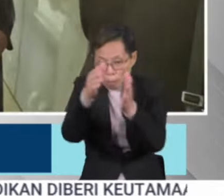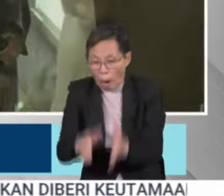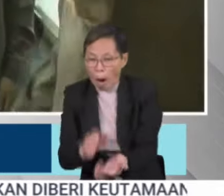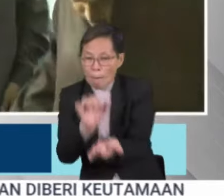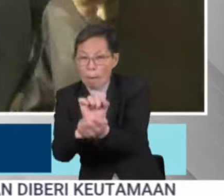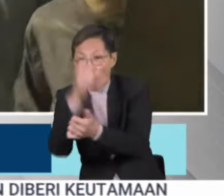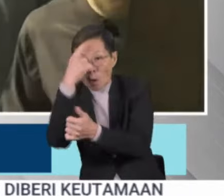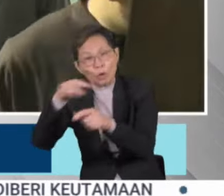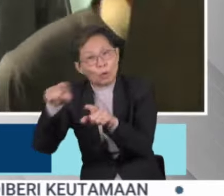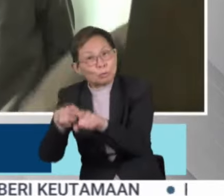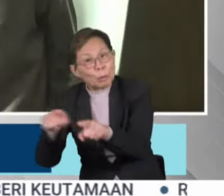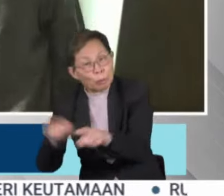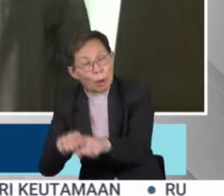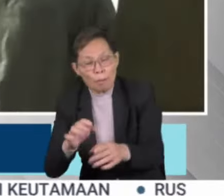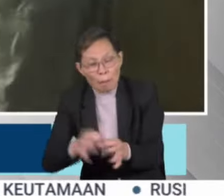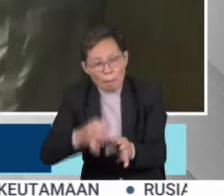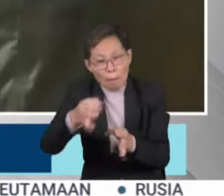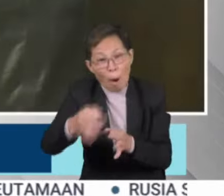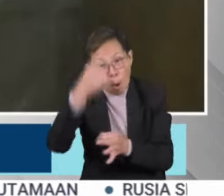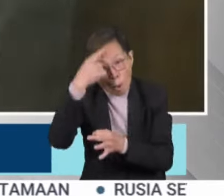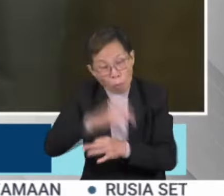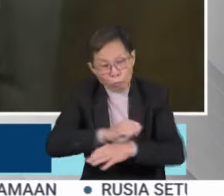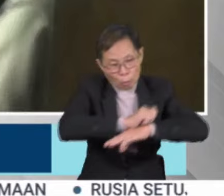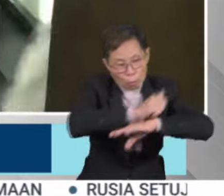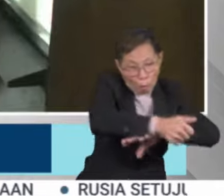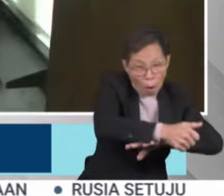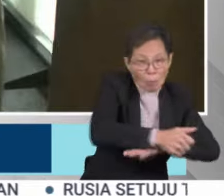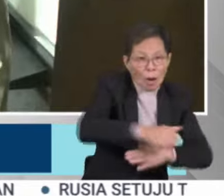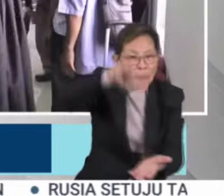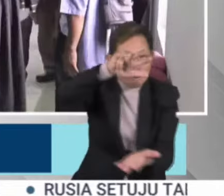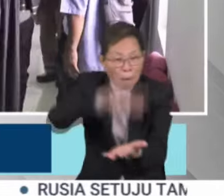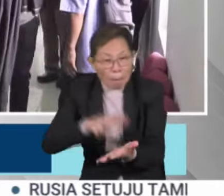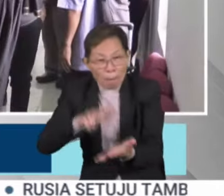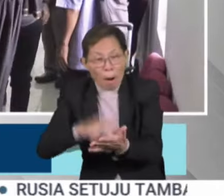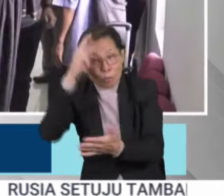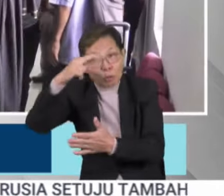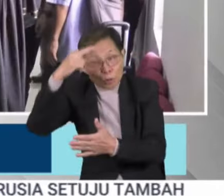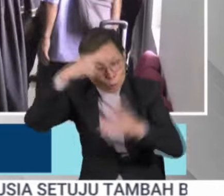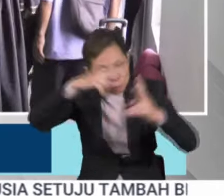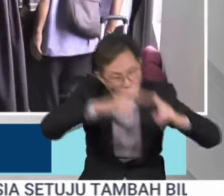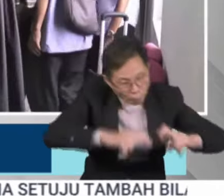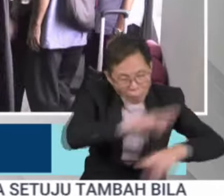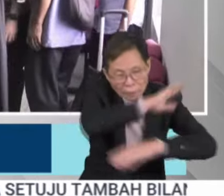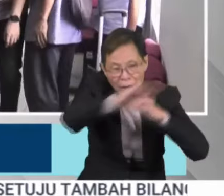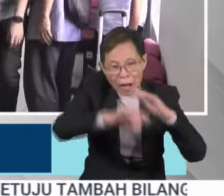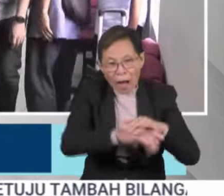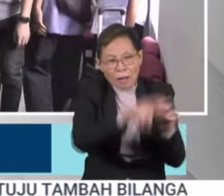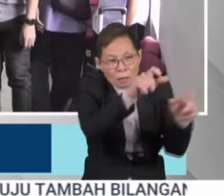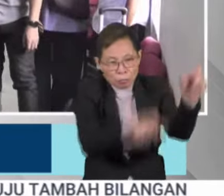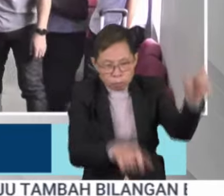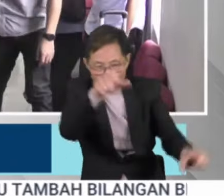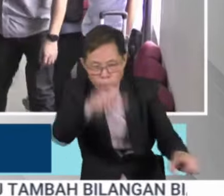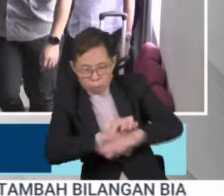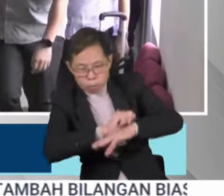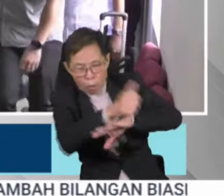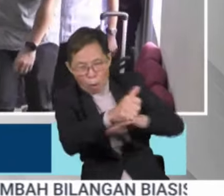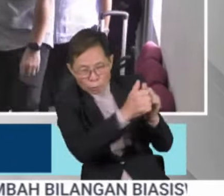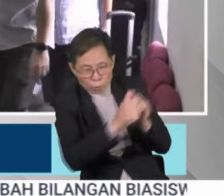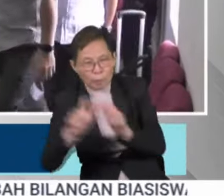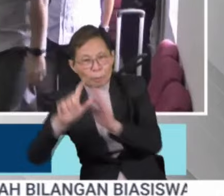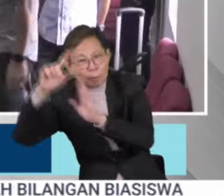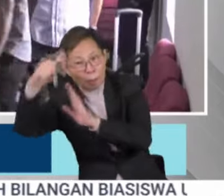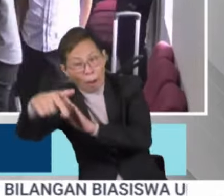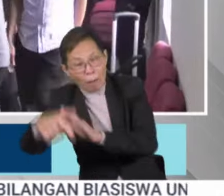direman bagi kes sama. Penangguhan bagi membolehkan pendakwaan menentukan fakta siasatan dan semua suspek akan dipertuduhkan bersama